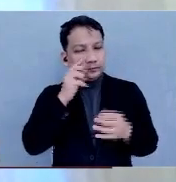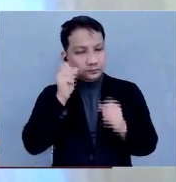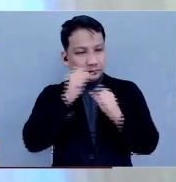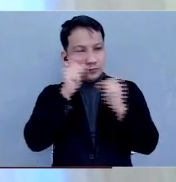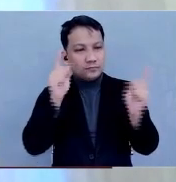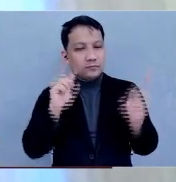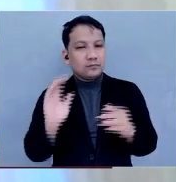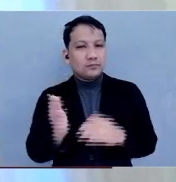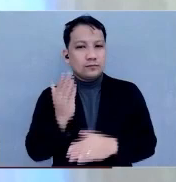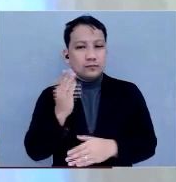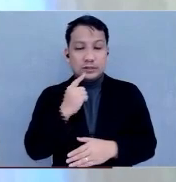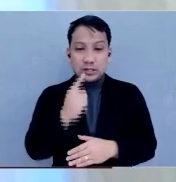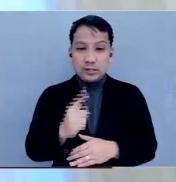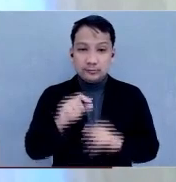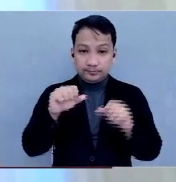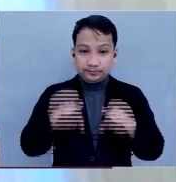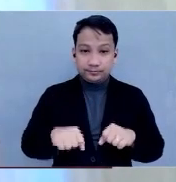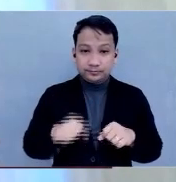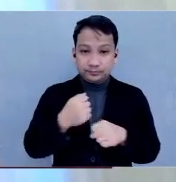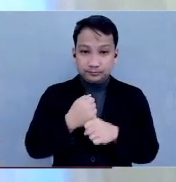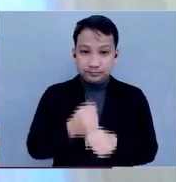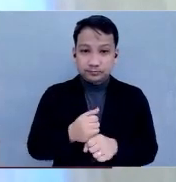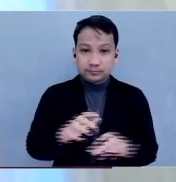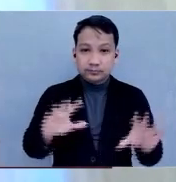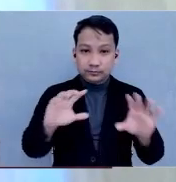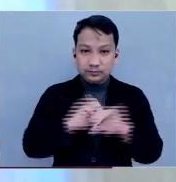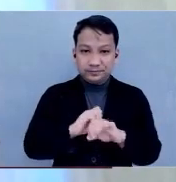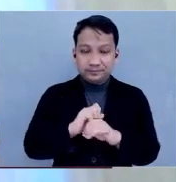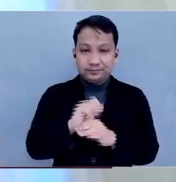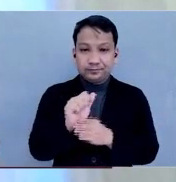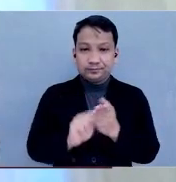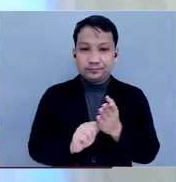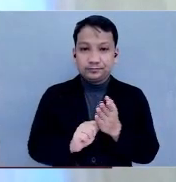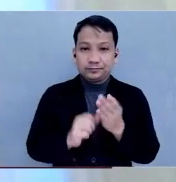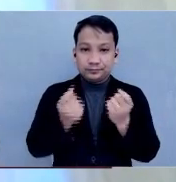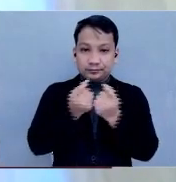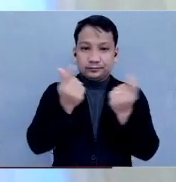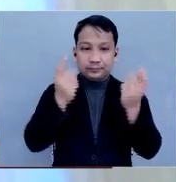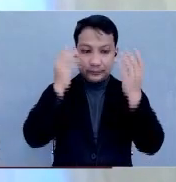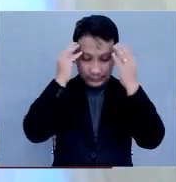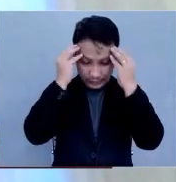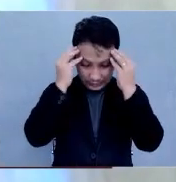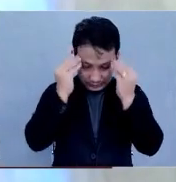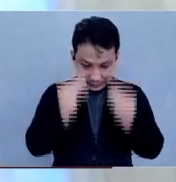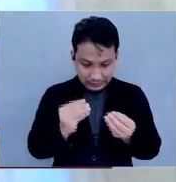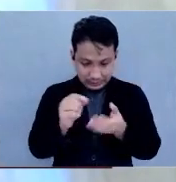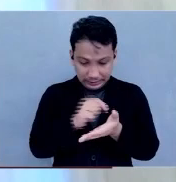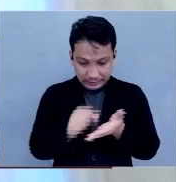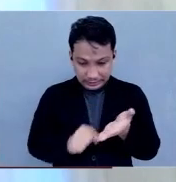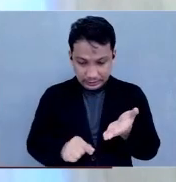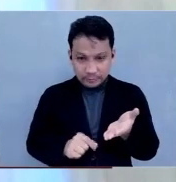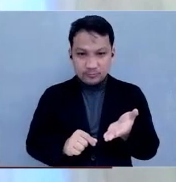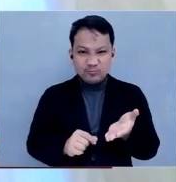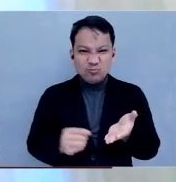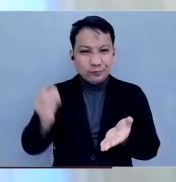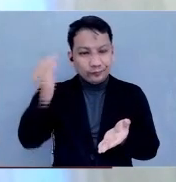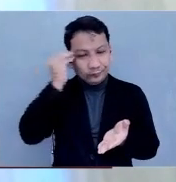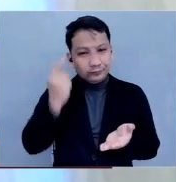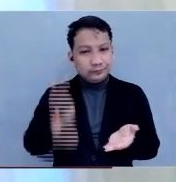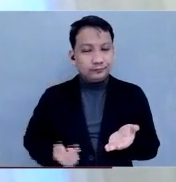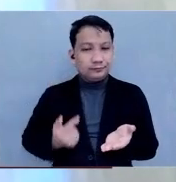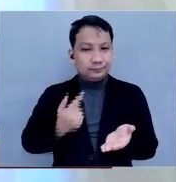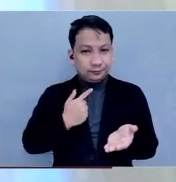to get this bad dream out of my head. Well, I can't really get it out of my head because I live it, but at